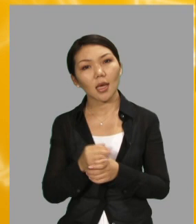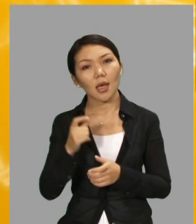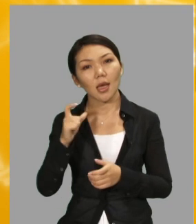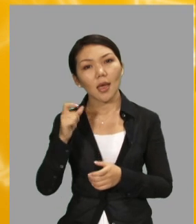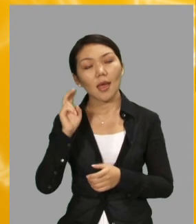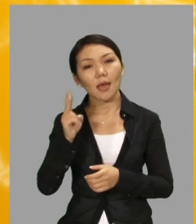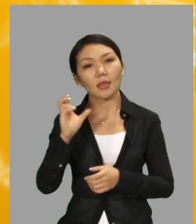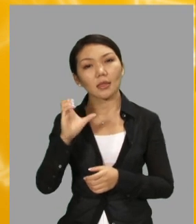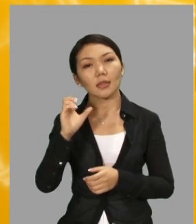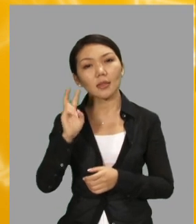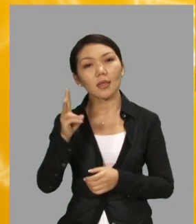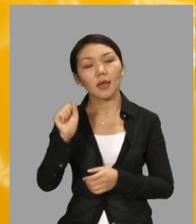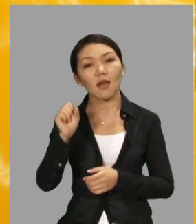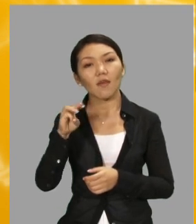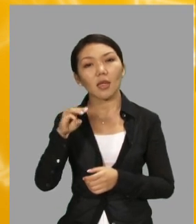Экскаватор.